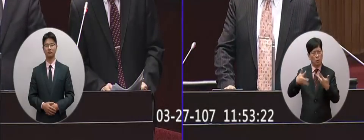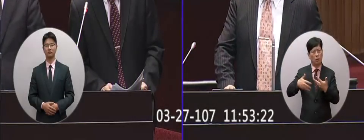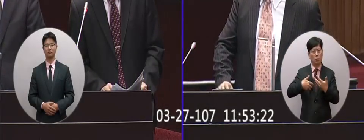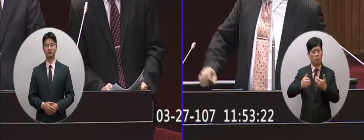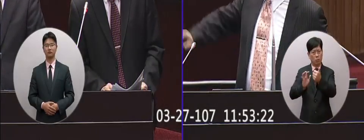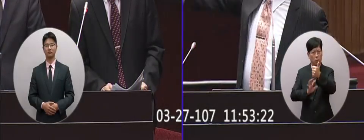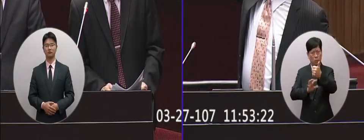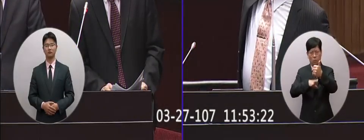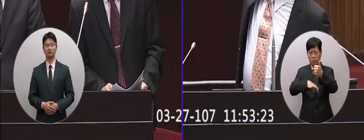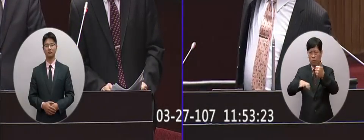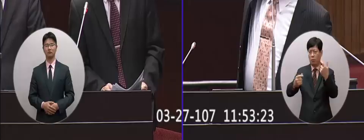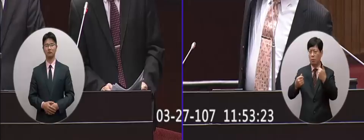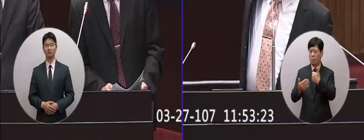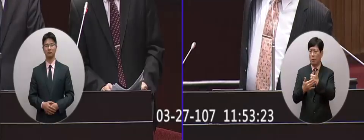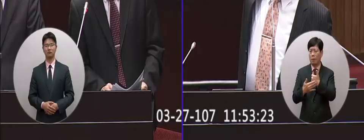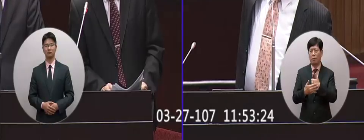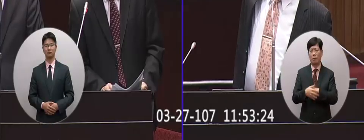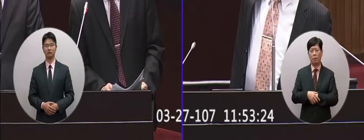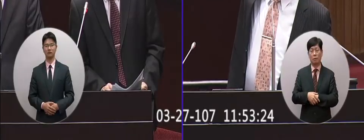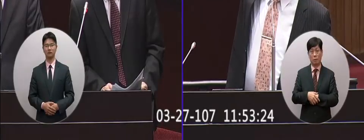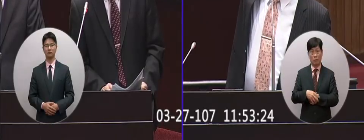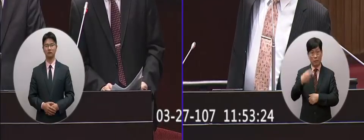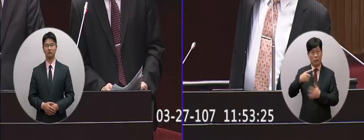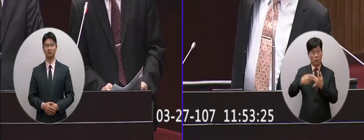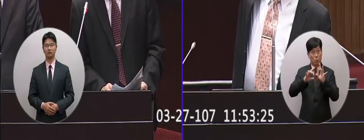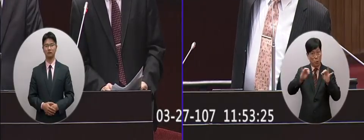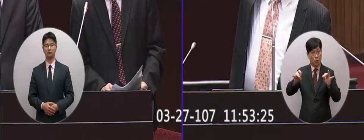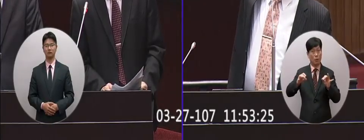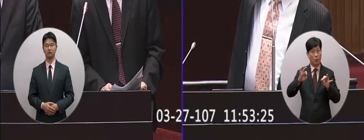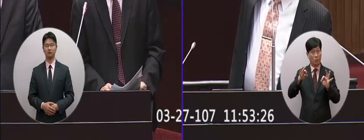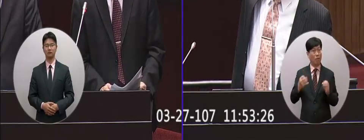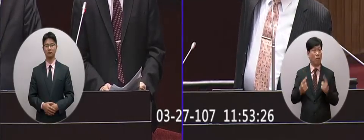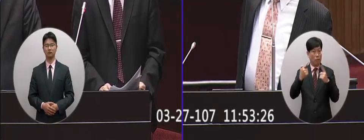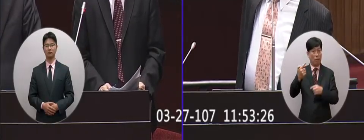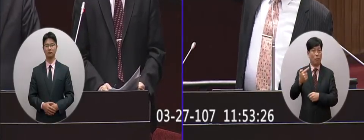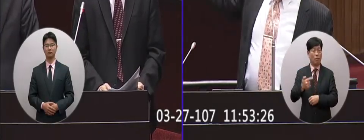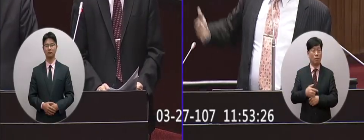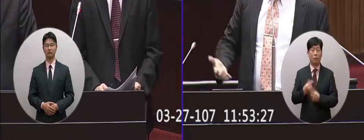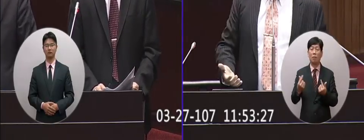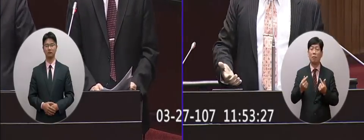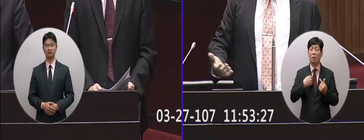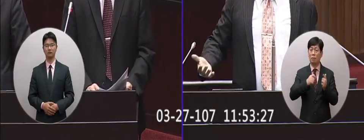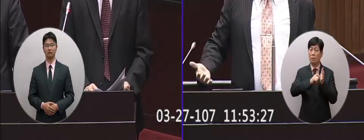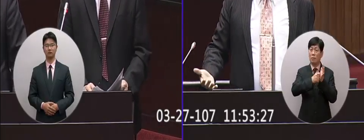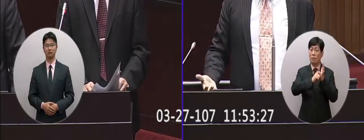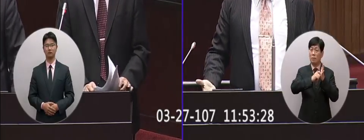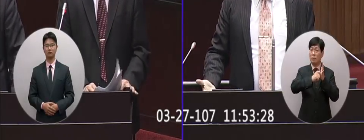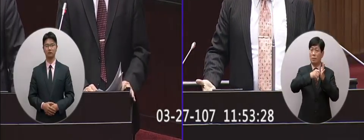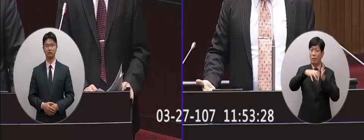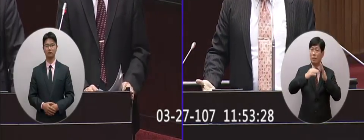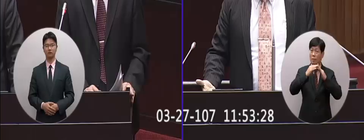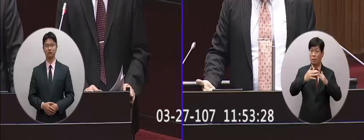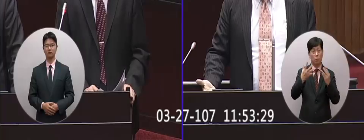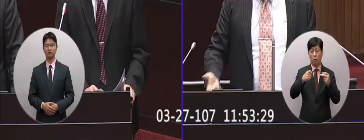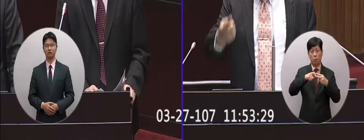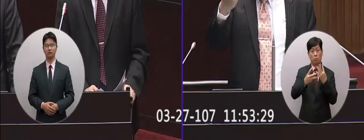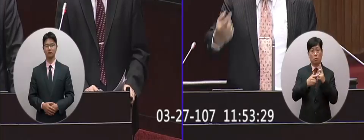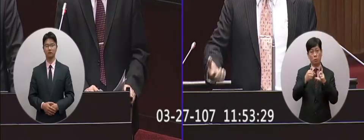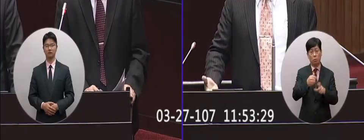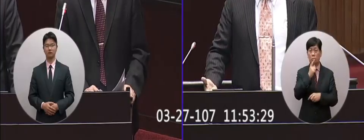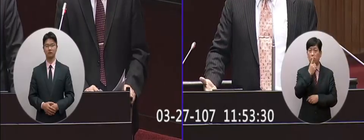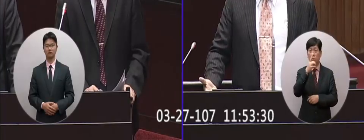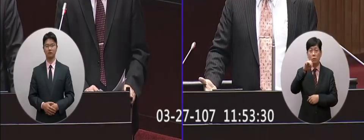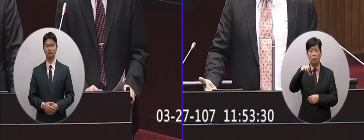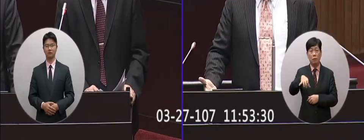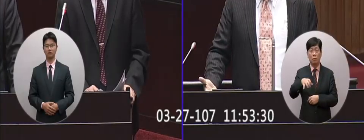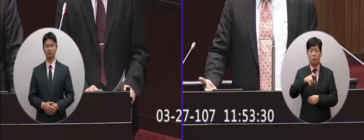也要帮忙一下。这个涨幅都可以，而且越缺地的地方就越涨。比如说我们嘉义市，嘉义市没有什么工业区啦，只有一个